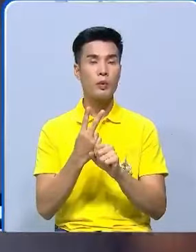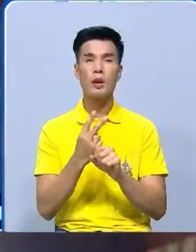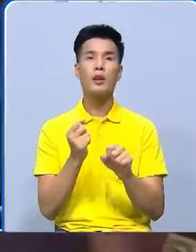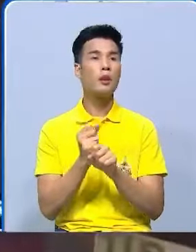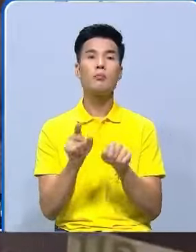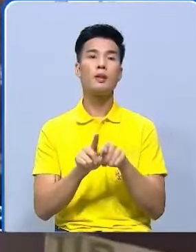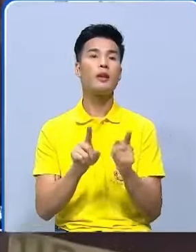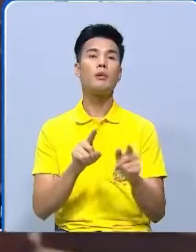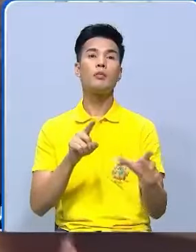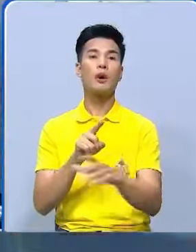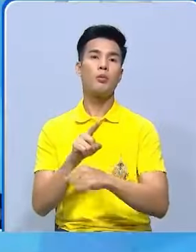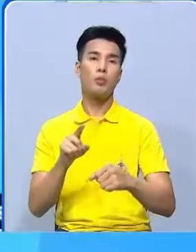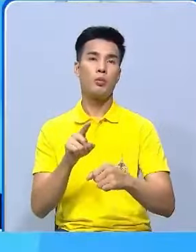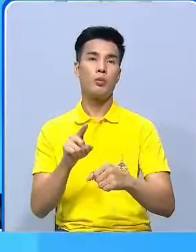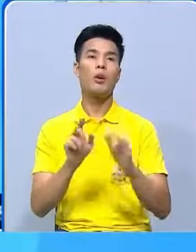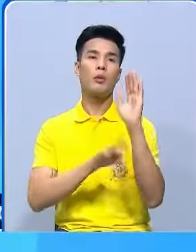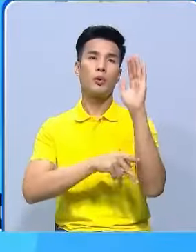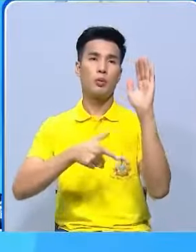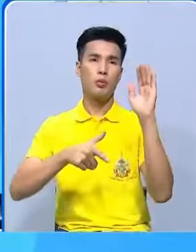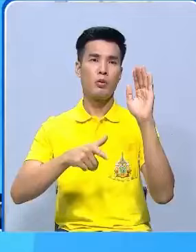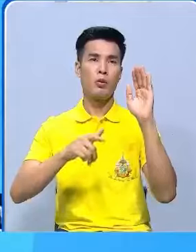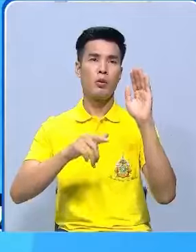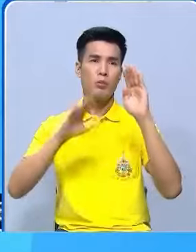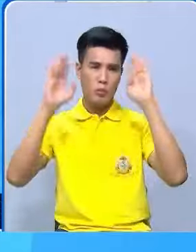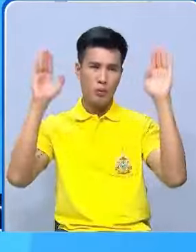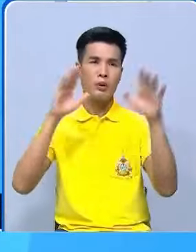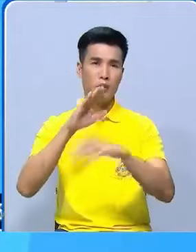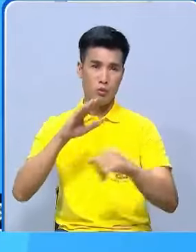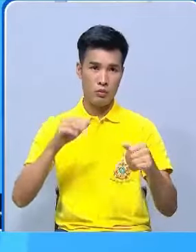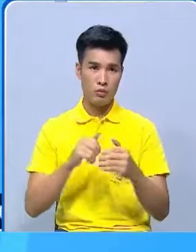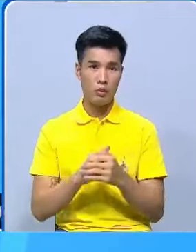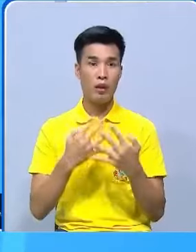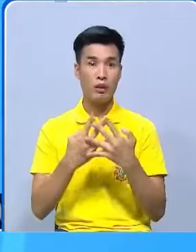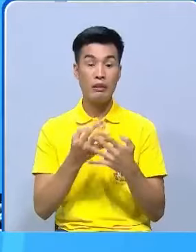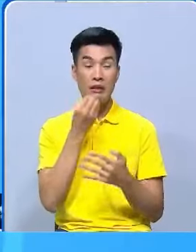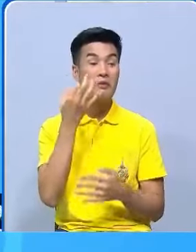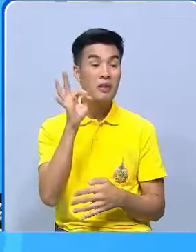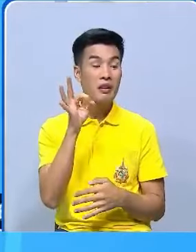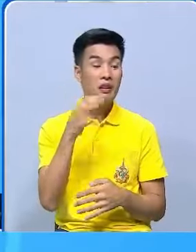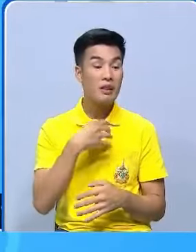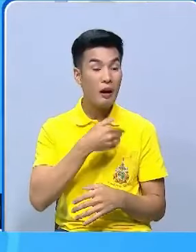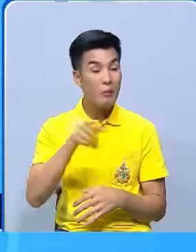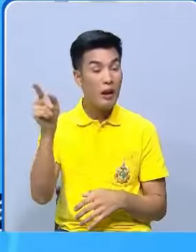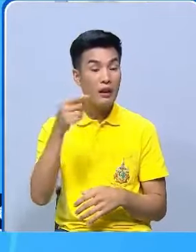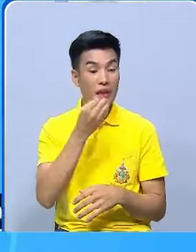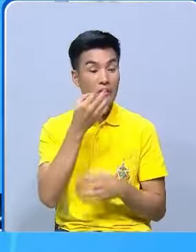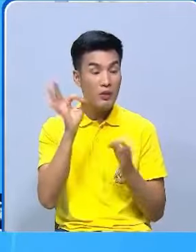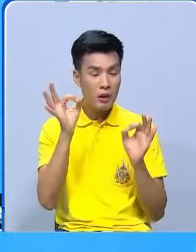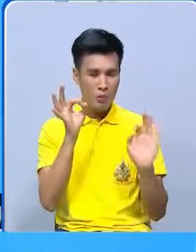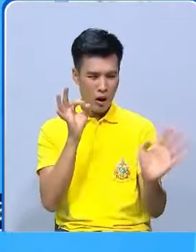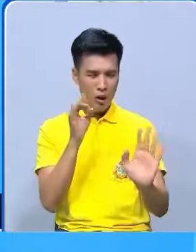ครั้งในตัวเมืองพัทลุง สะสมประสบการณ ์ใส่ข้างในข้าวฟรีมั้งติดใจอยากจะเข้าไปอีกนี่อย่าไปหาทำโมหนึ่